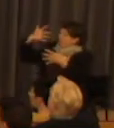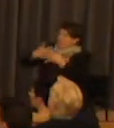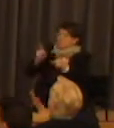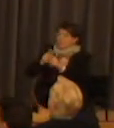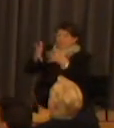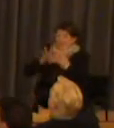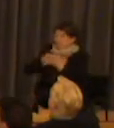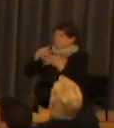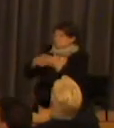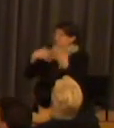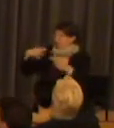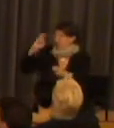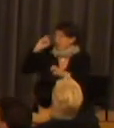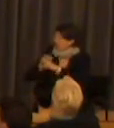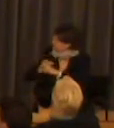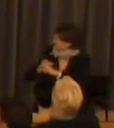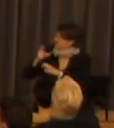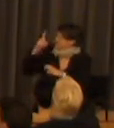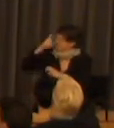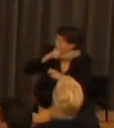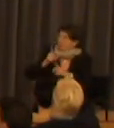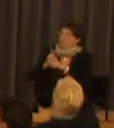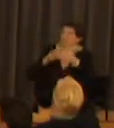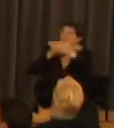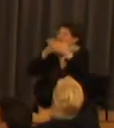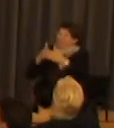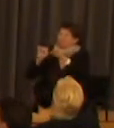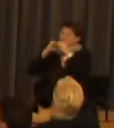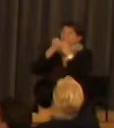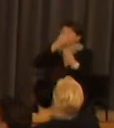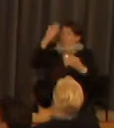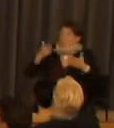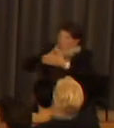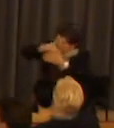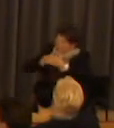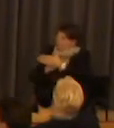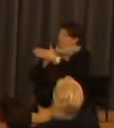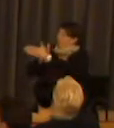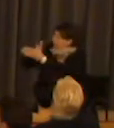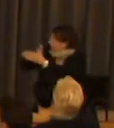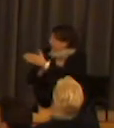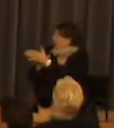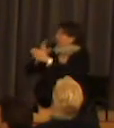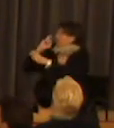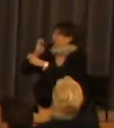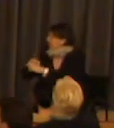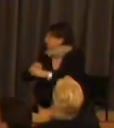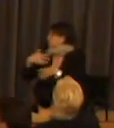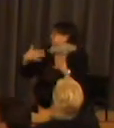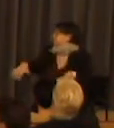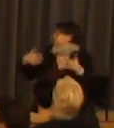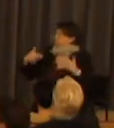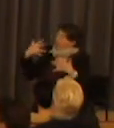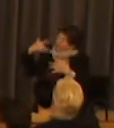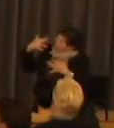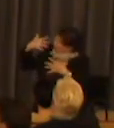signes fins ara sempre ha sigut molt difícil i sempre han tingut moltes limitacions i poques oportunitats. Hem estat molt discriminats en molts àmbits.